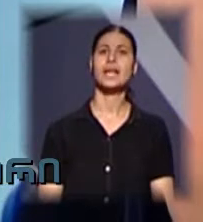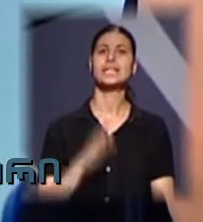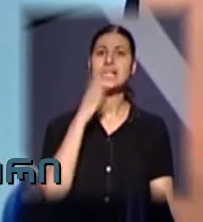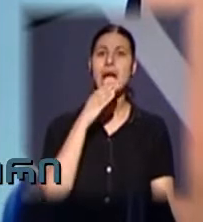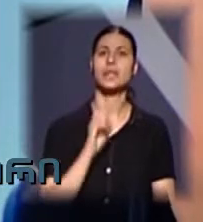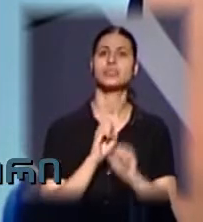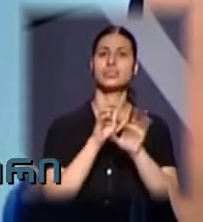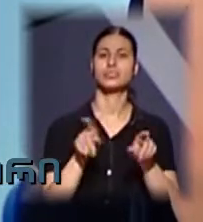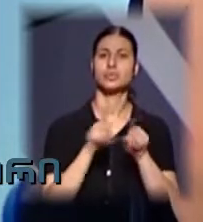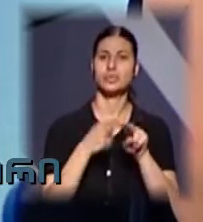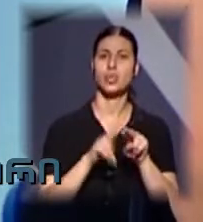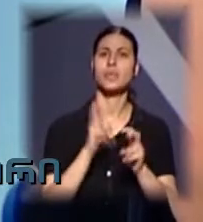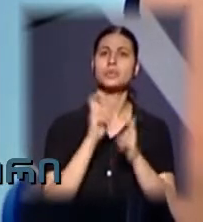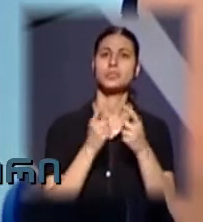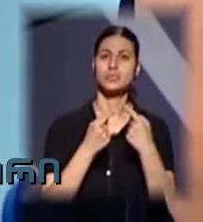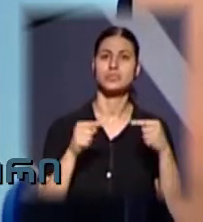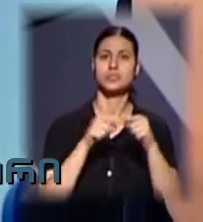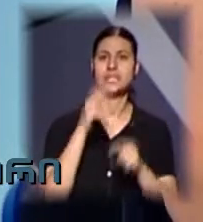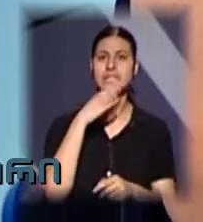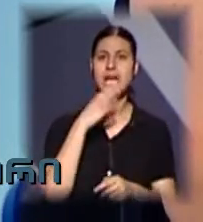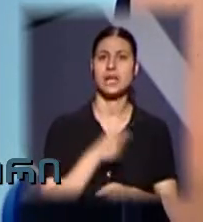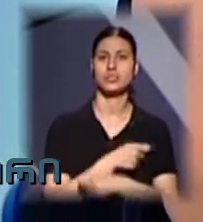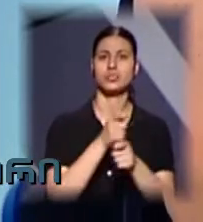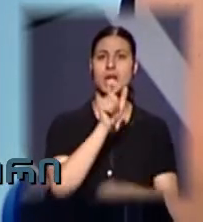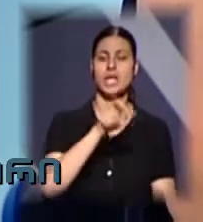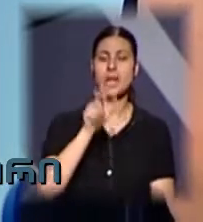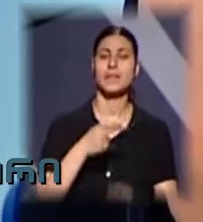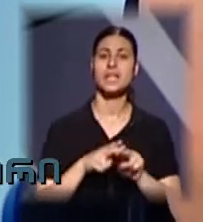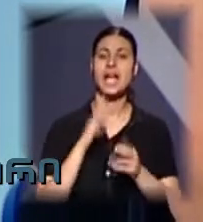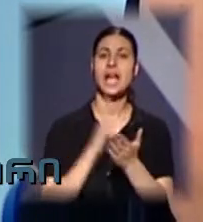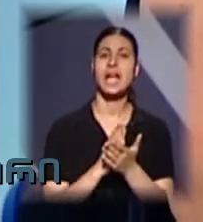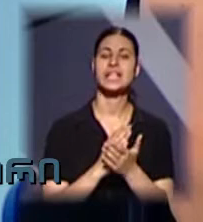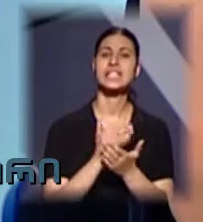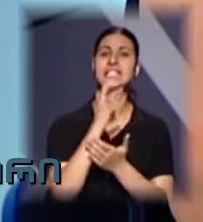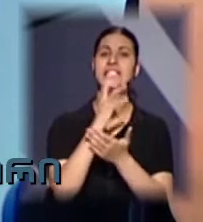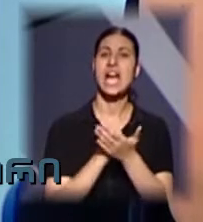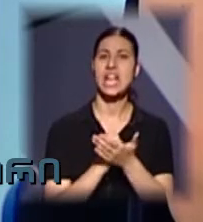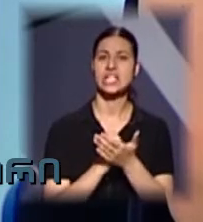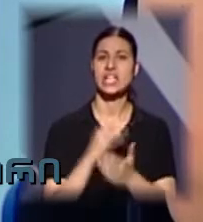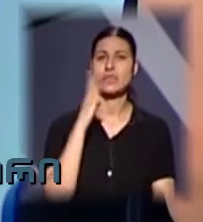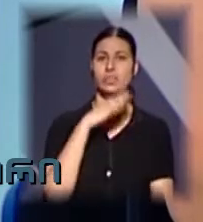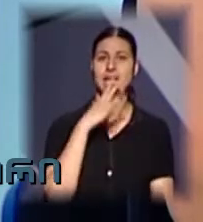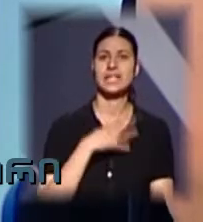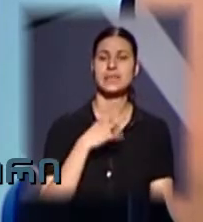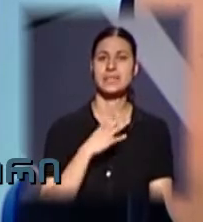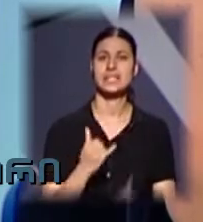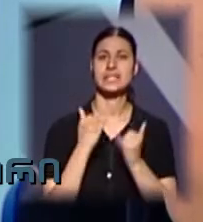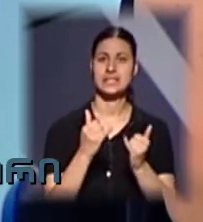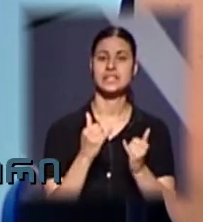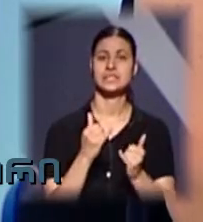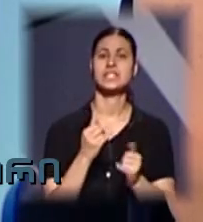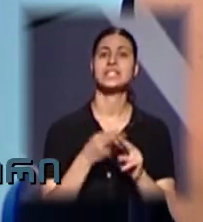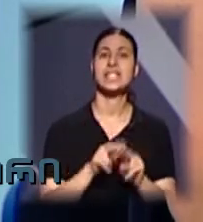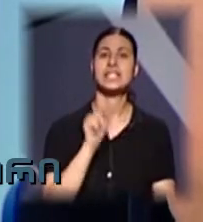წყალმომარაგების სისტემაში ჩართული სისტემა და ეს საერთოდ ითვლება სარეზერვო წყლად თბილისისთვის